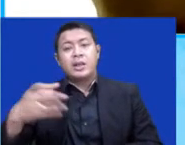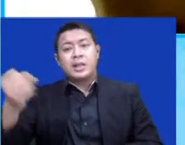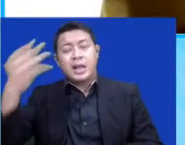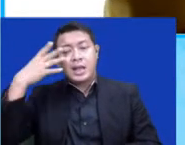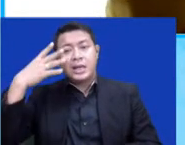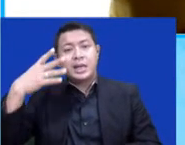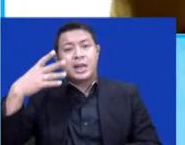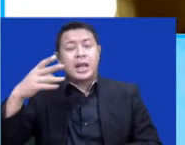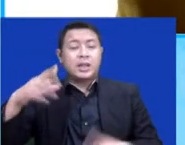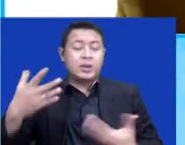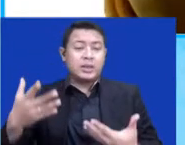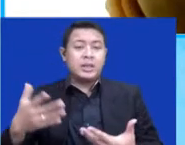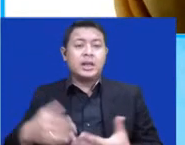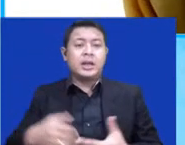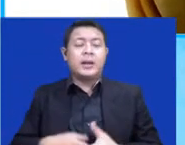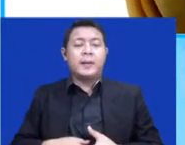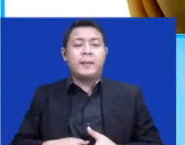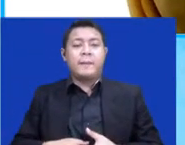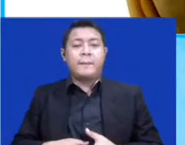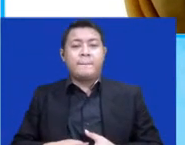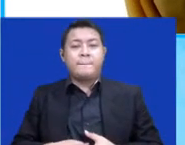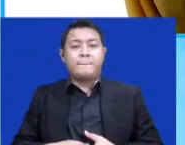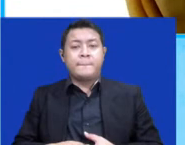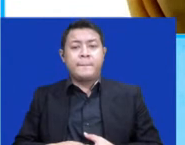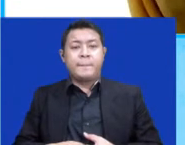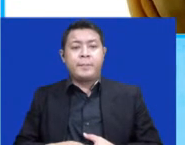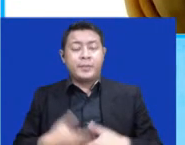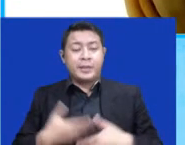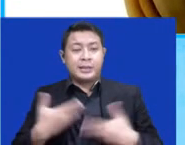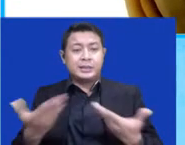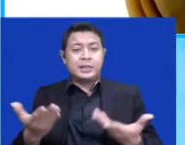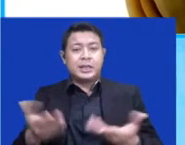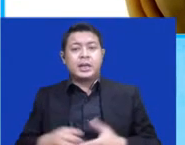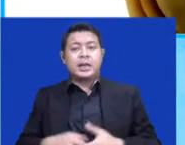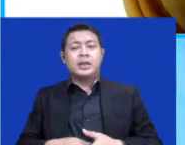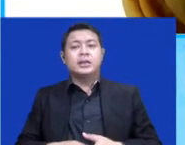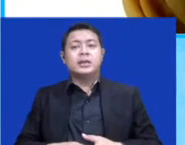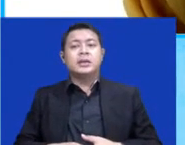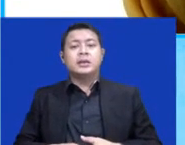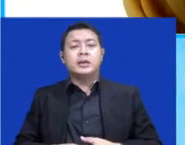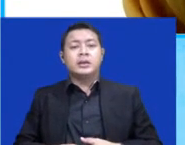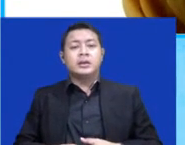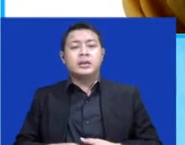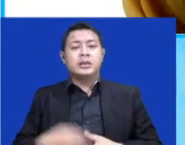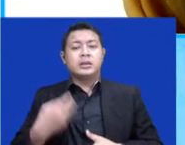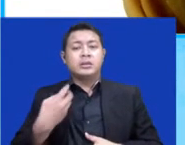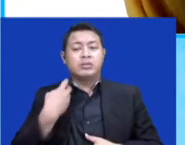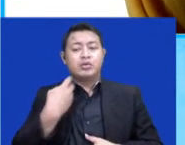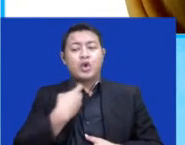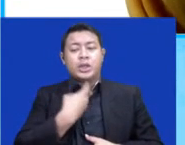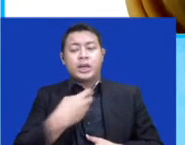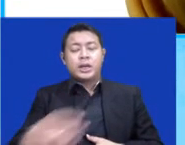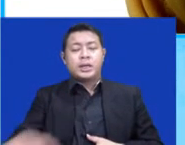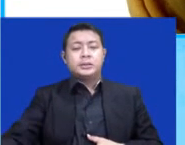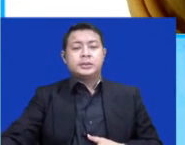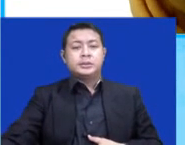dari penyakit kanker itu? Mungkin silakan Bapak Ibu, dari Bu Dokter dulu deh Bu Dokter. Boleh